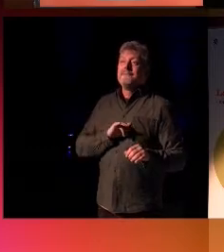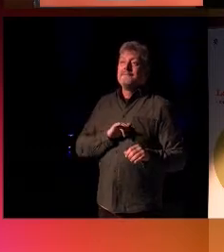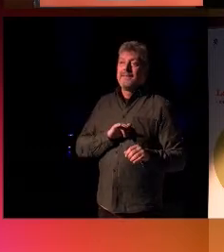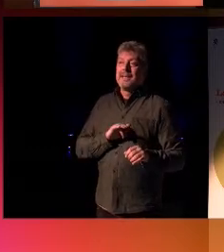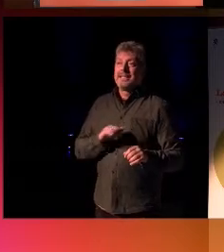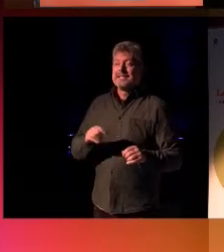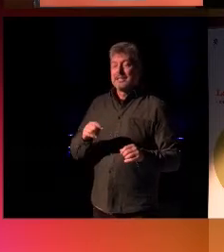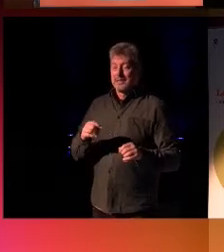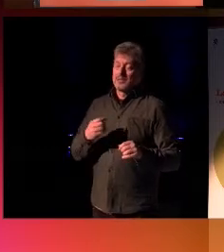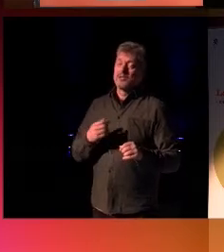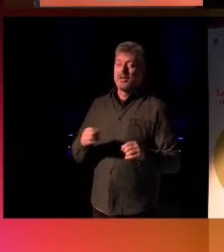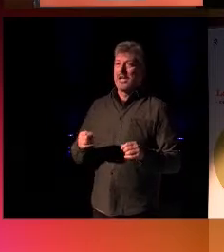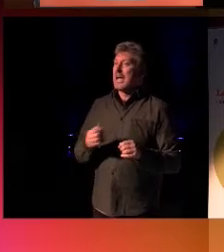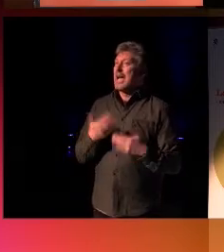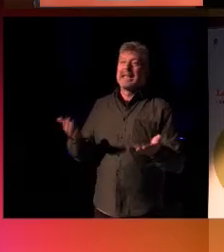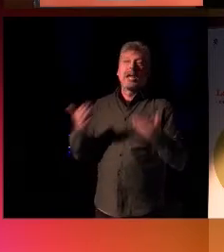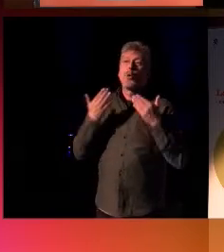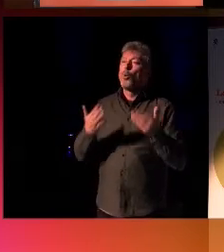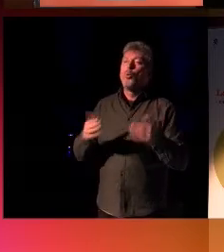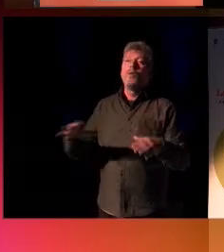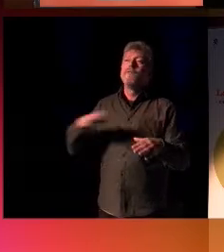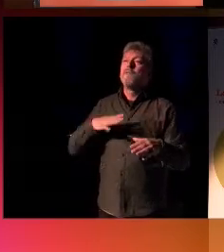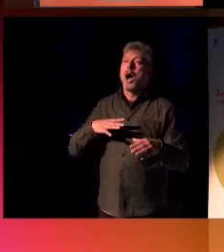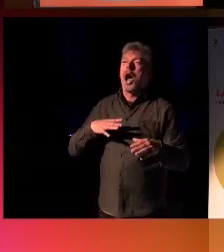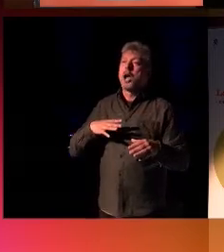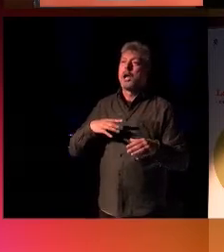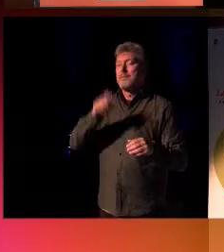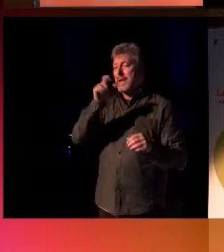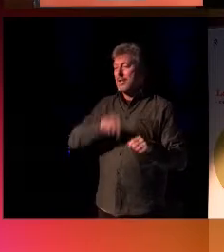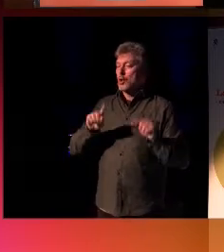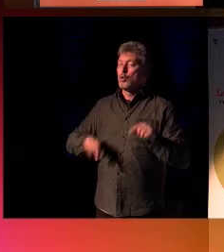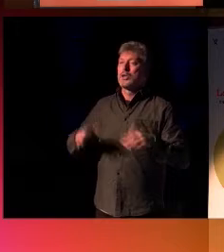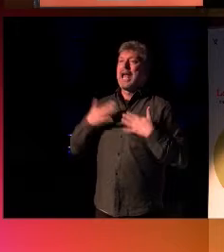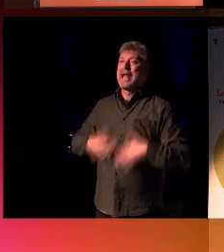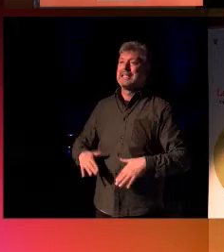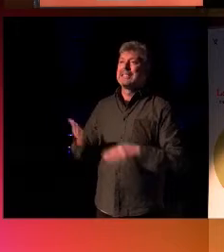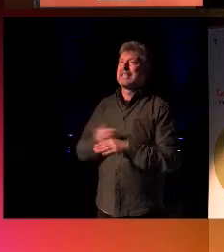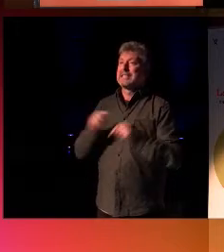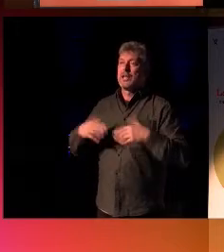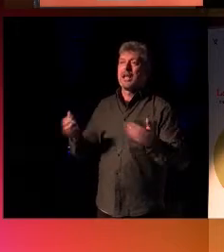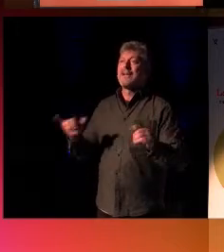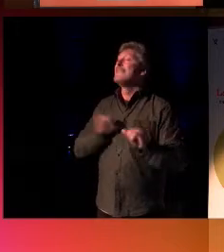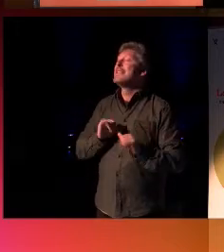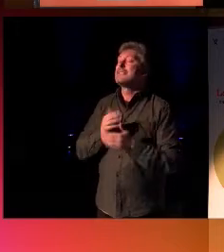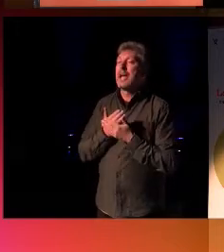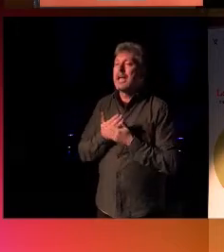dag uten at dette er en integrert del av måten man jobber på.